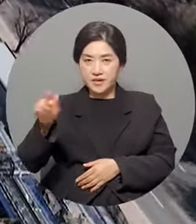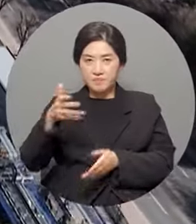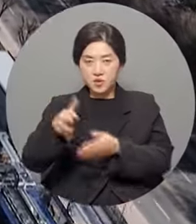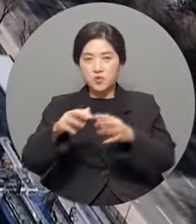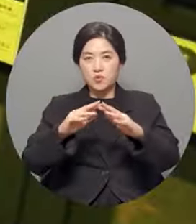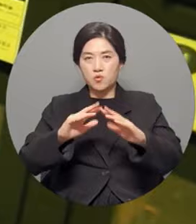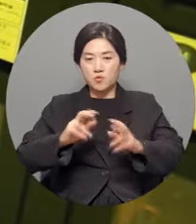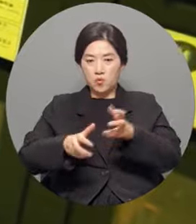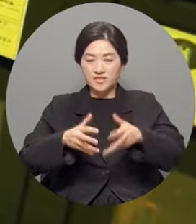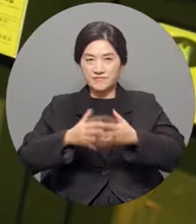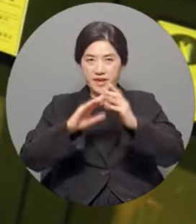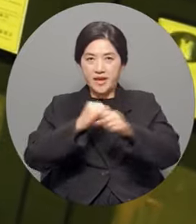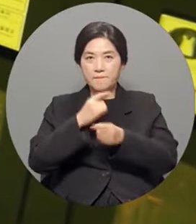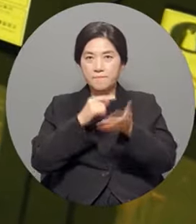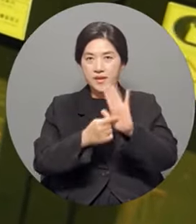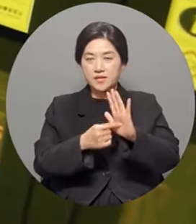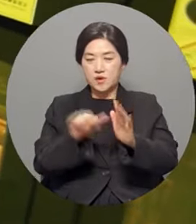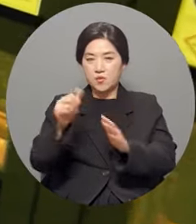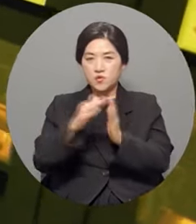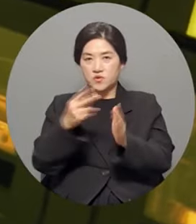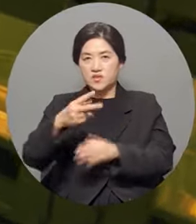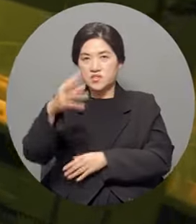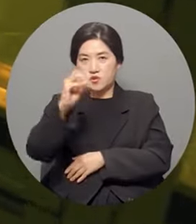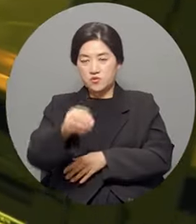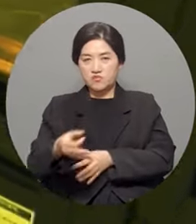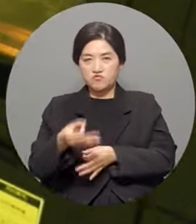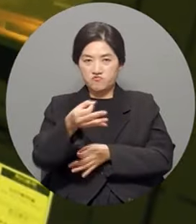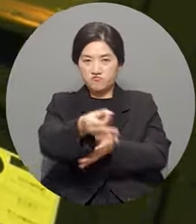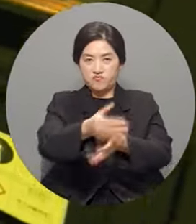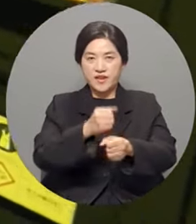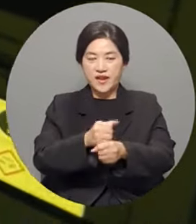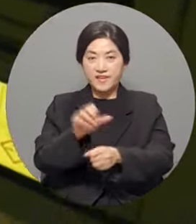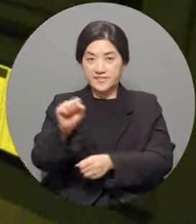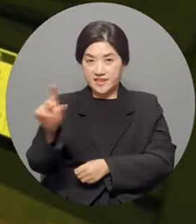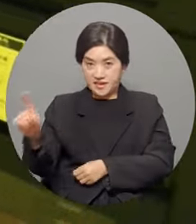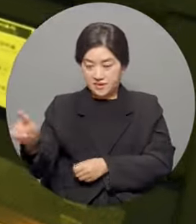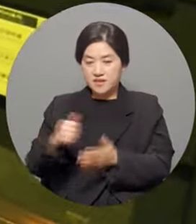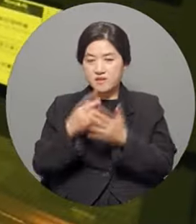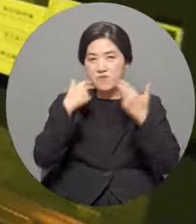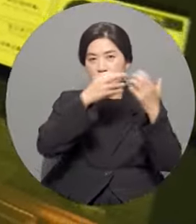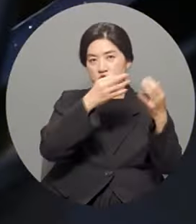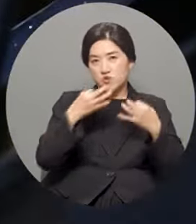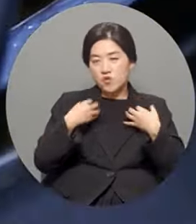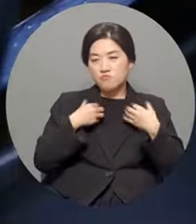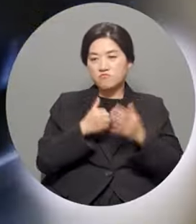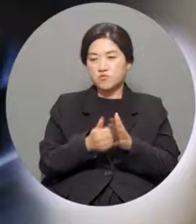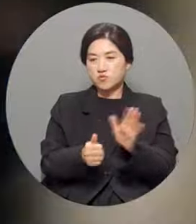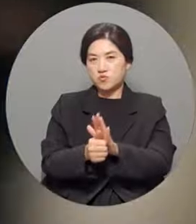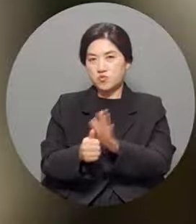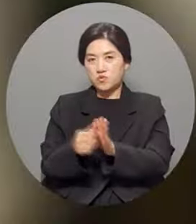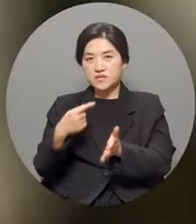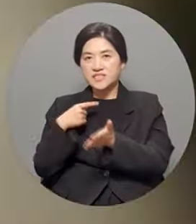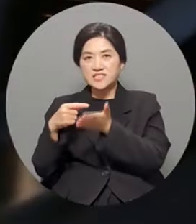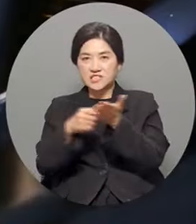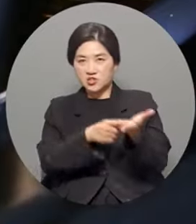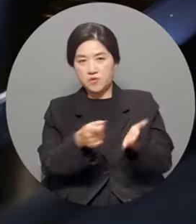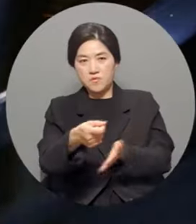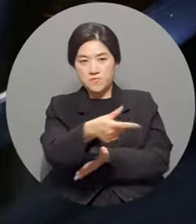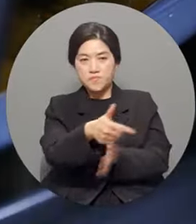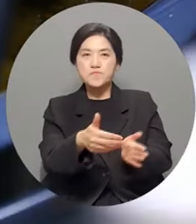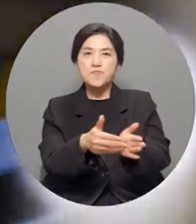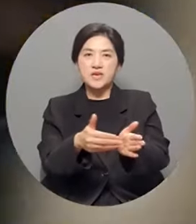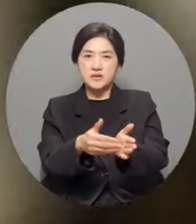밝혔습니다 총 5조 2천억 원 가량을 투자할 예정 인데 미국 정부의 반도체 보조금 신청서도 제출한